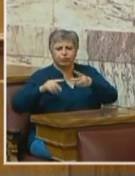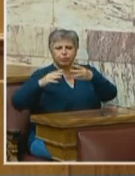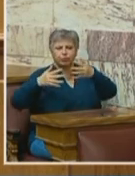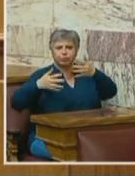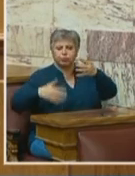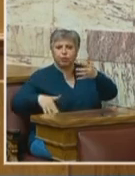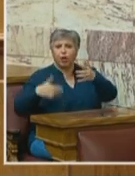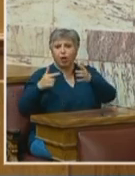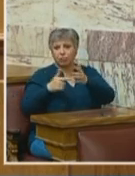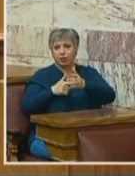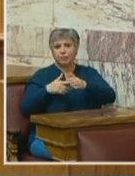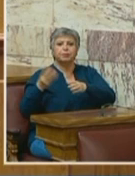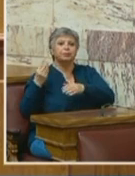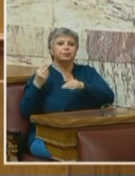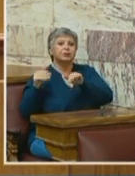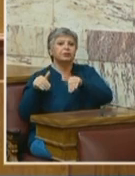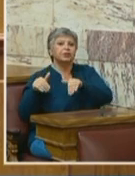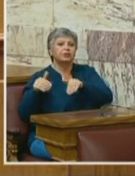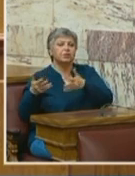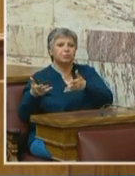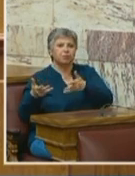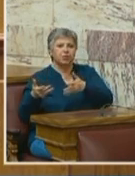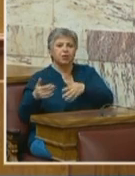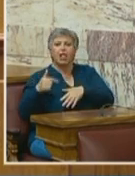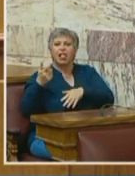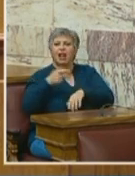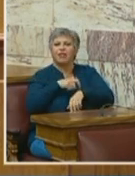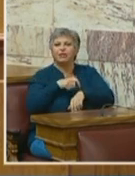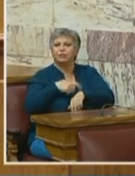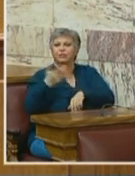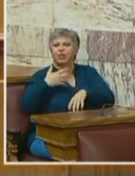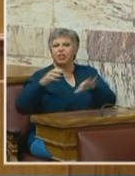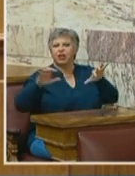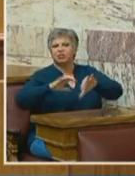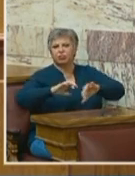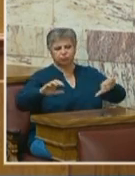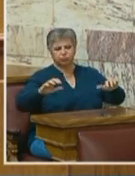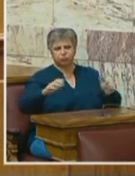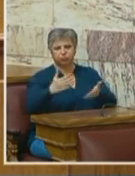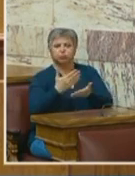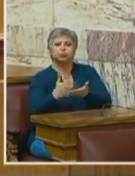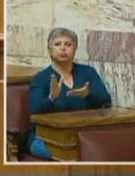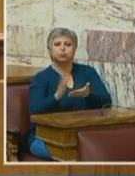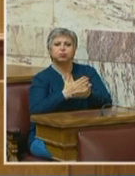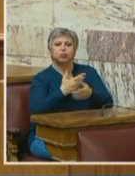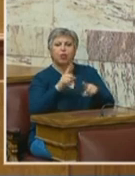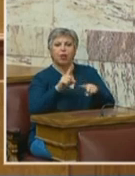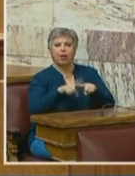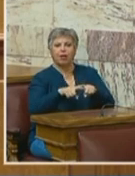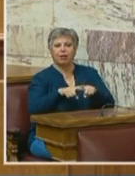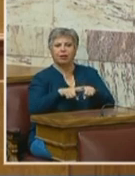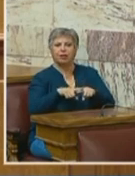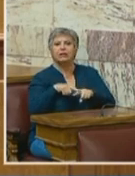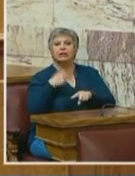απροκάλυπτα τη χώρα σε ένα διχασμό, σε ένα βαθύ νέο διχασμό, σε μία απέλπιδα προσπάθεια